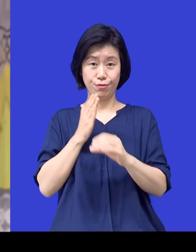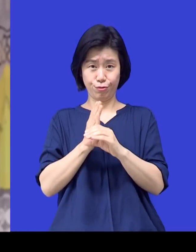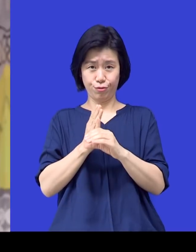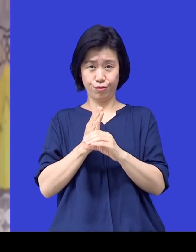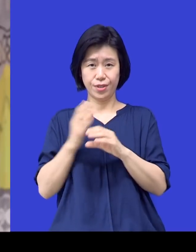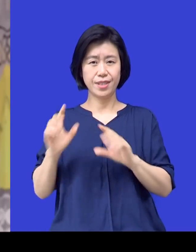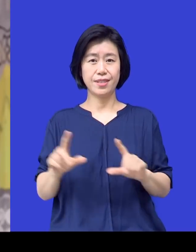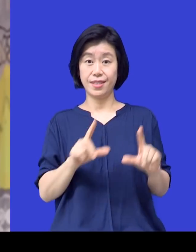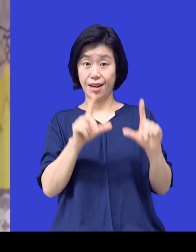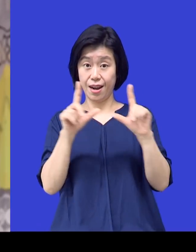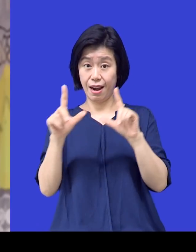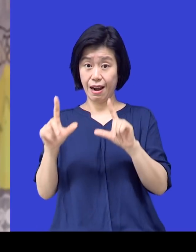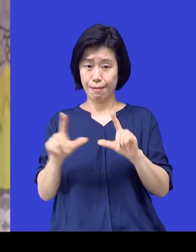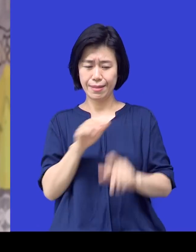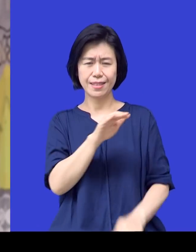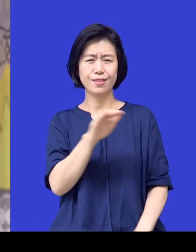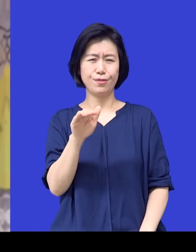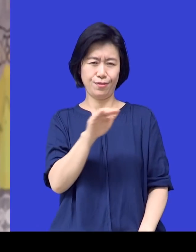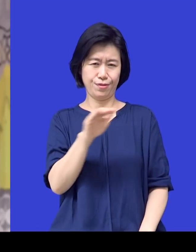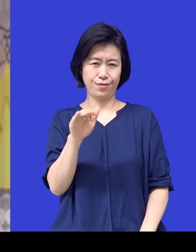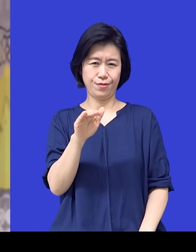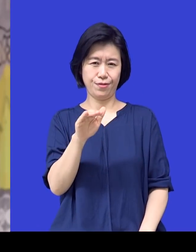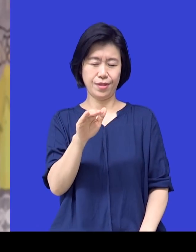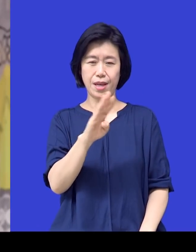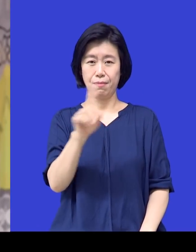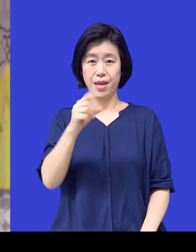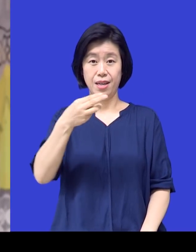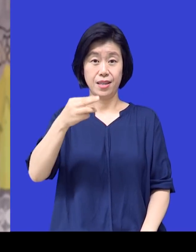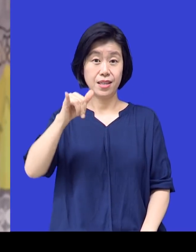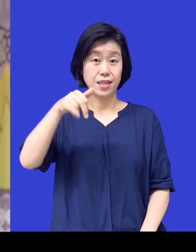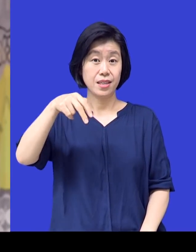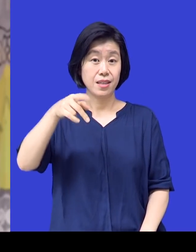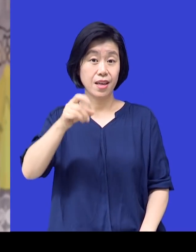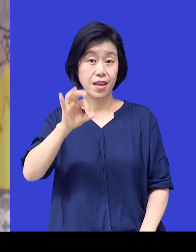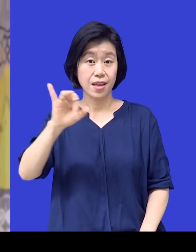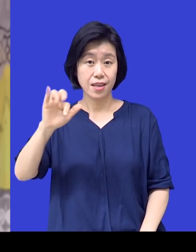중심에서의 사랑의 기준, 바리새인과 같은 그 기준이